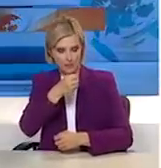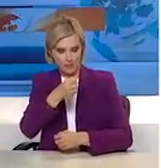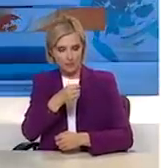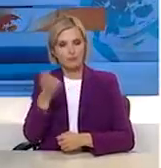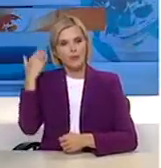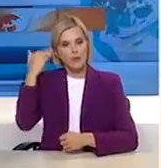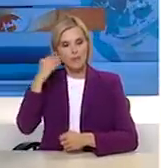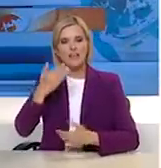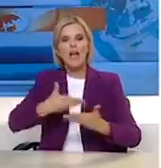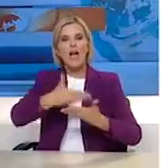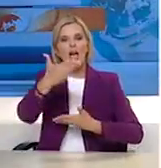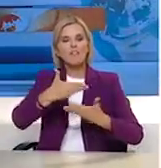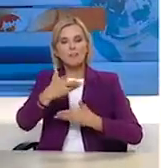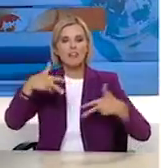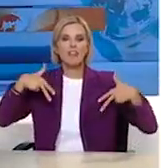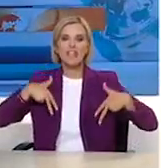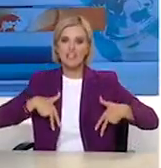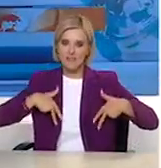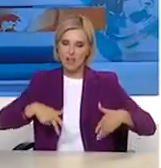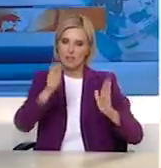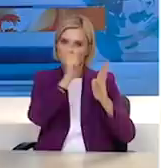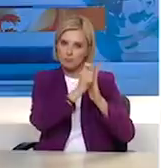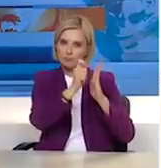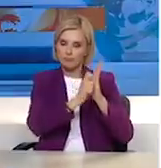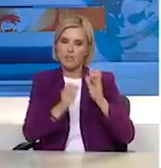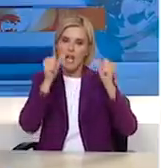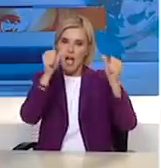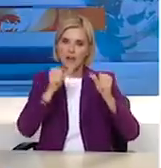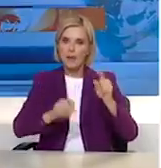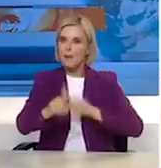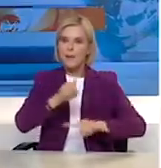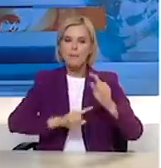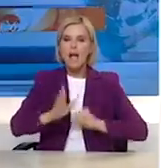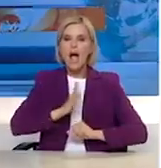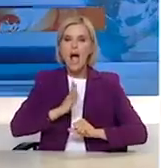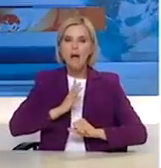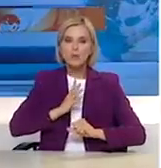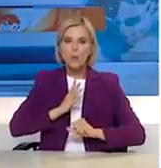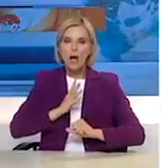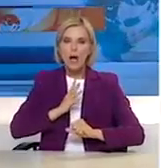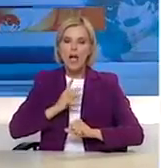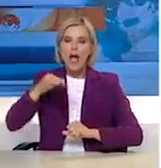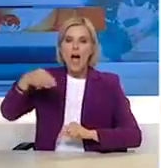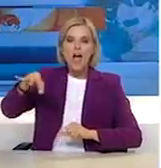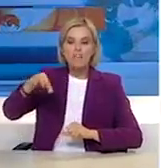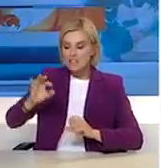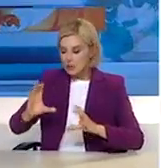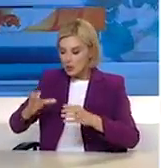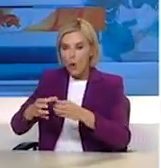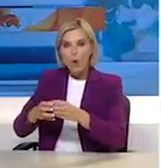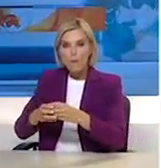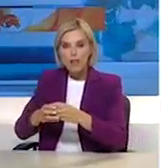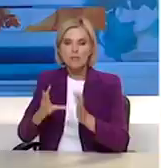Μαΐου έχουν καθοριστεί τα άτομα υψηλού κινδύνου και πολλοί από αυτούς θέλουν να μάθουν για τον κίνδυνο που διατρέχουν από τον κορονοϊό. Πώς μπορούν να